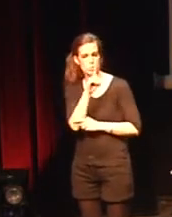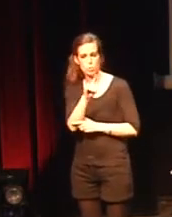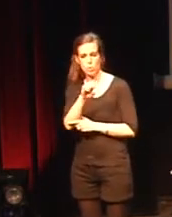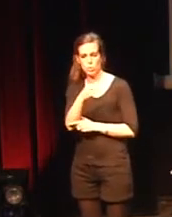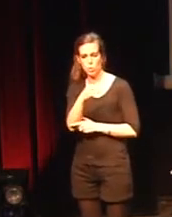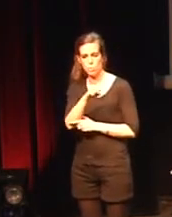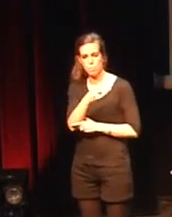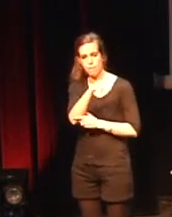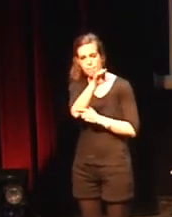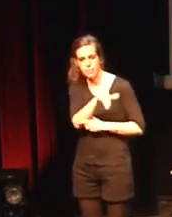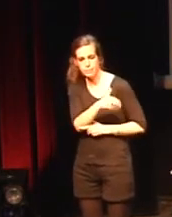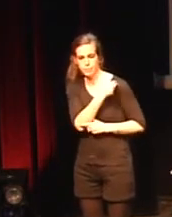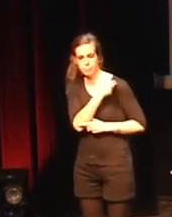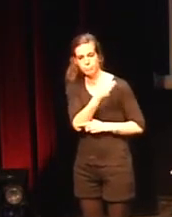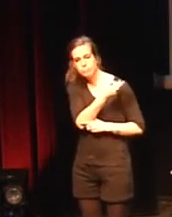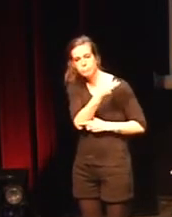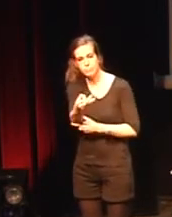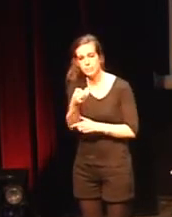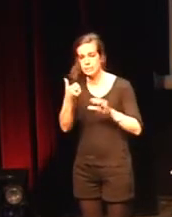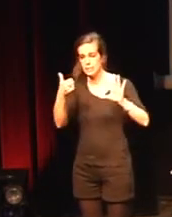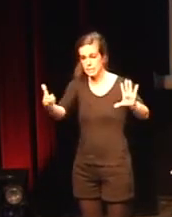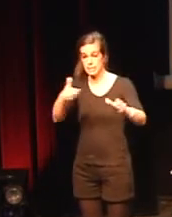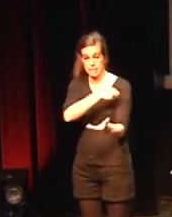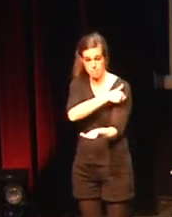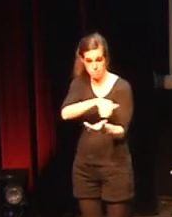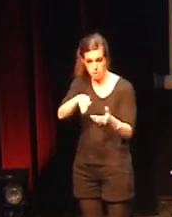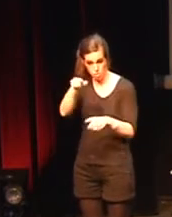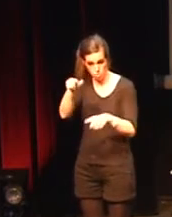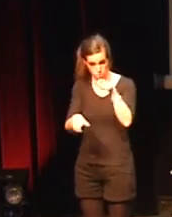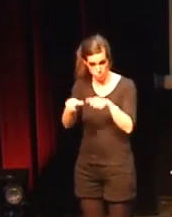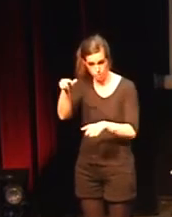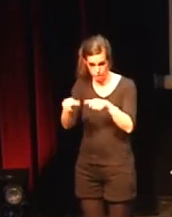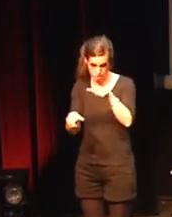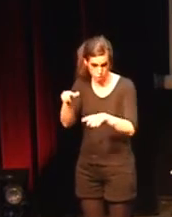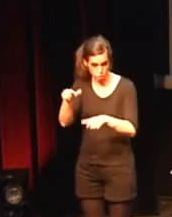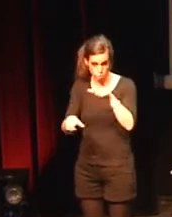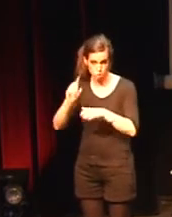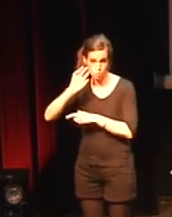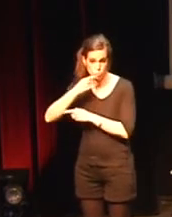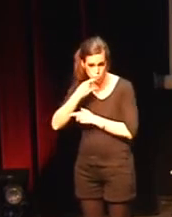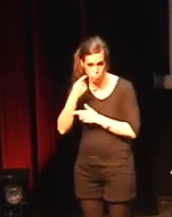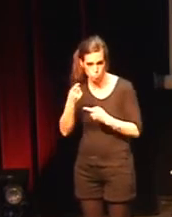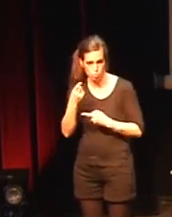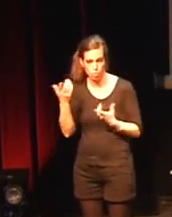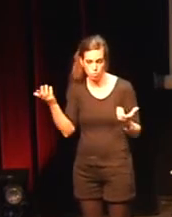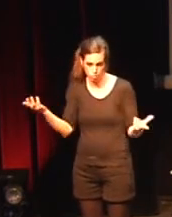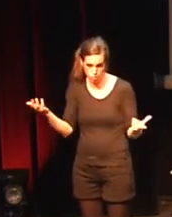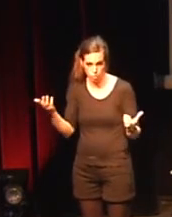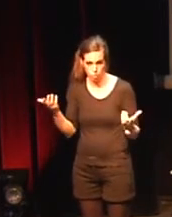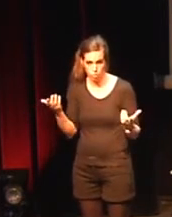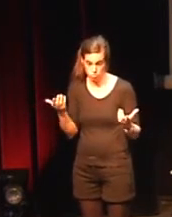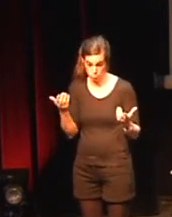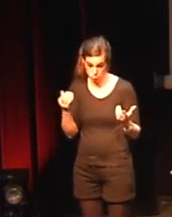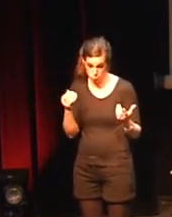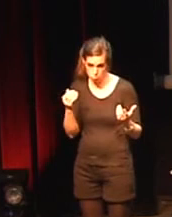il y avait six millions de personnes en france qui étaient touchés par les troubles de l'audition on allait même jusqu'à 8